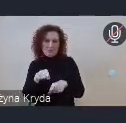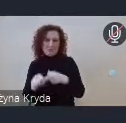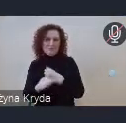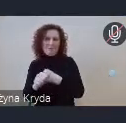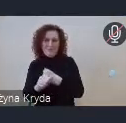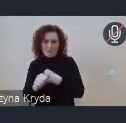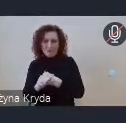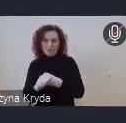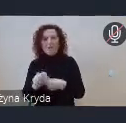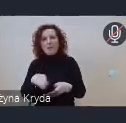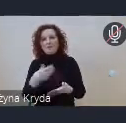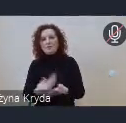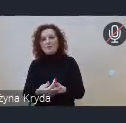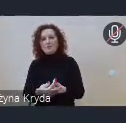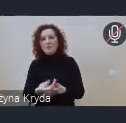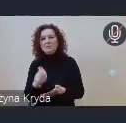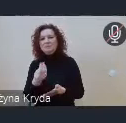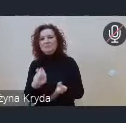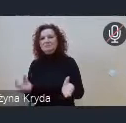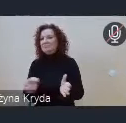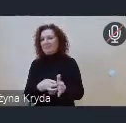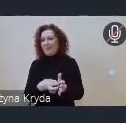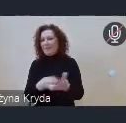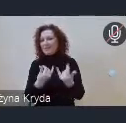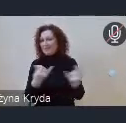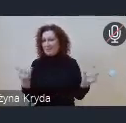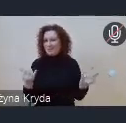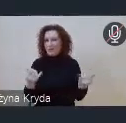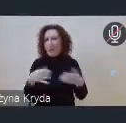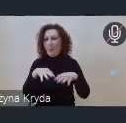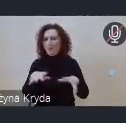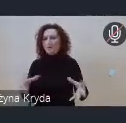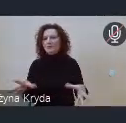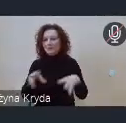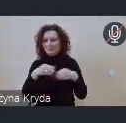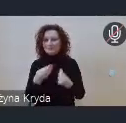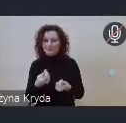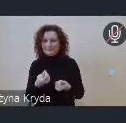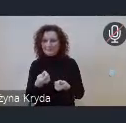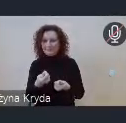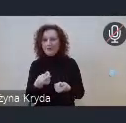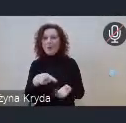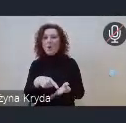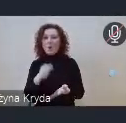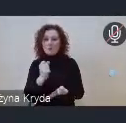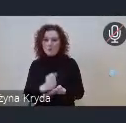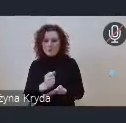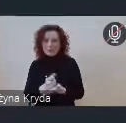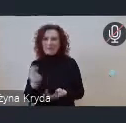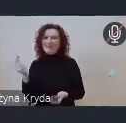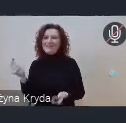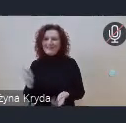z jakiś jednostek mniej lub bardziej publicznych ustawa nakazuje takiej jednostce która